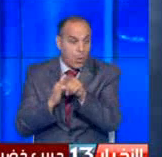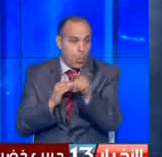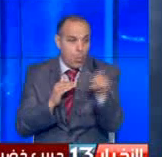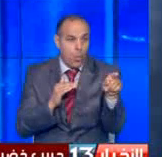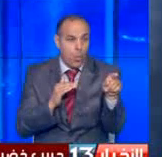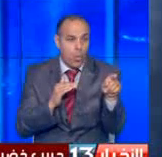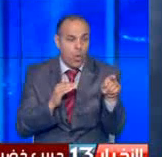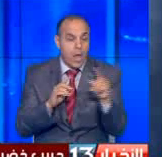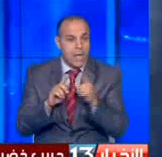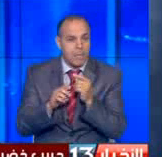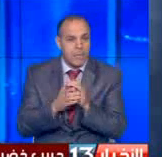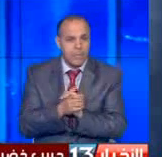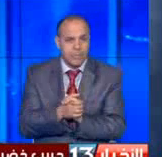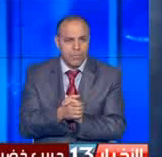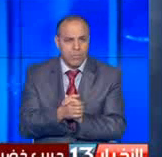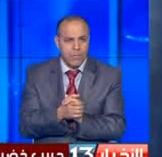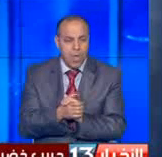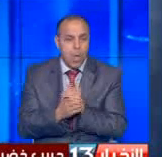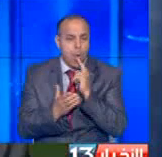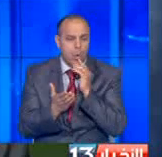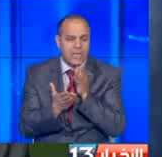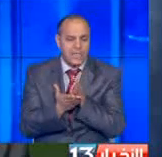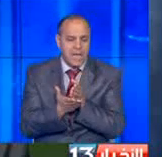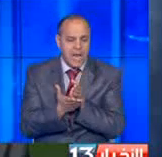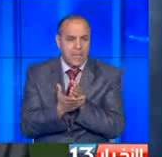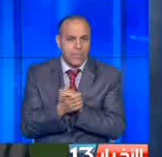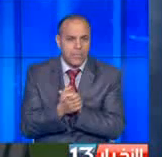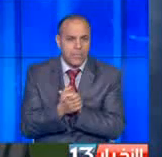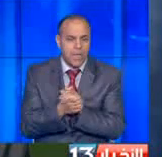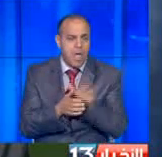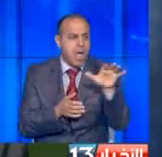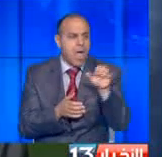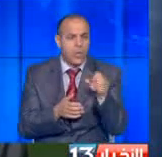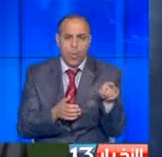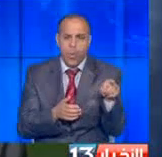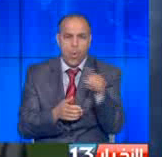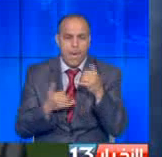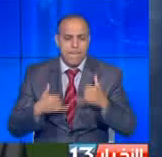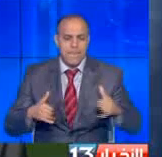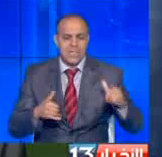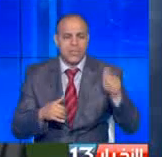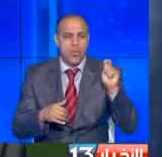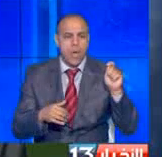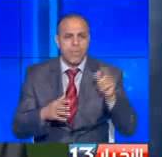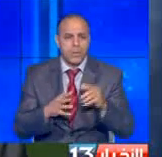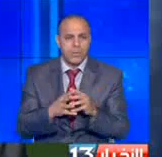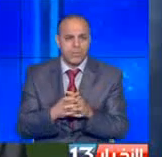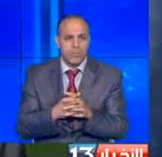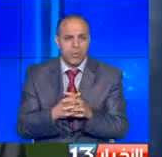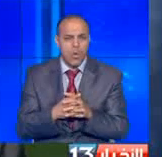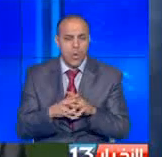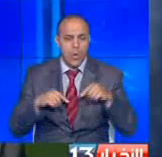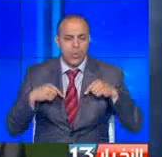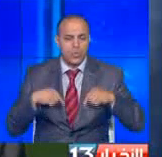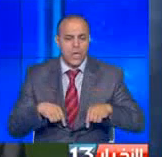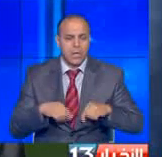الاهتمام بكل صراحه المجلس والحكومه